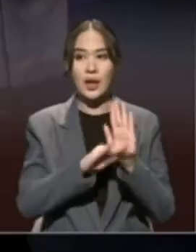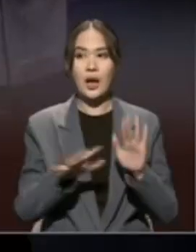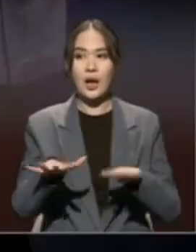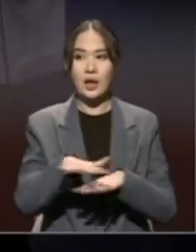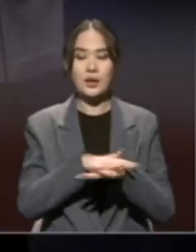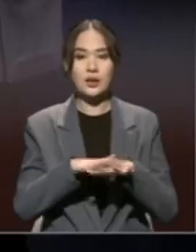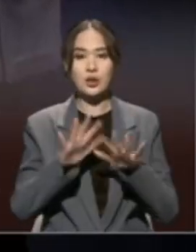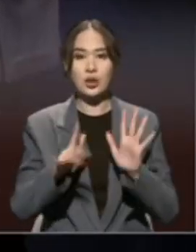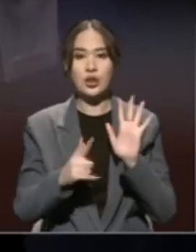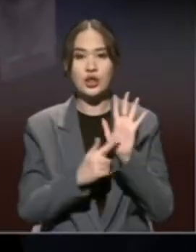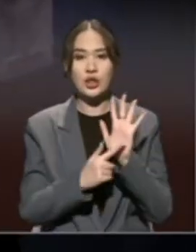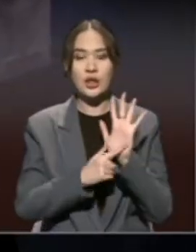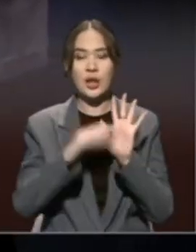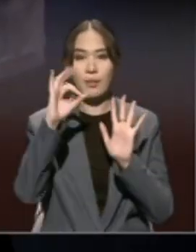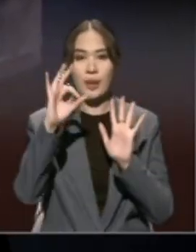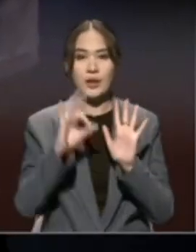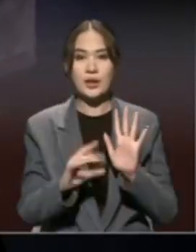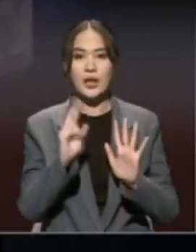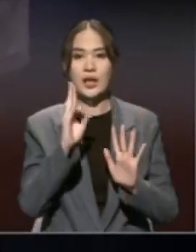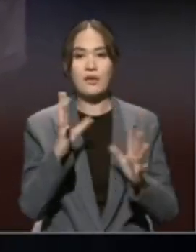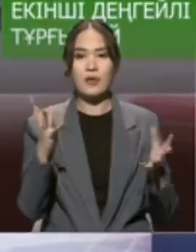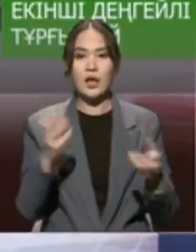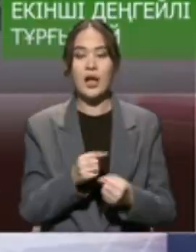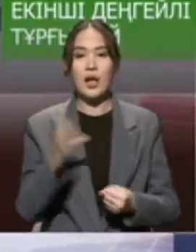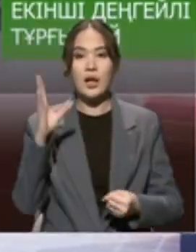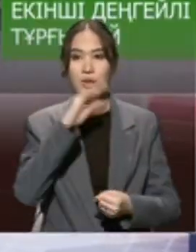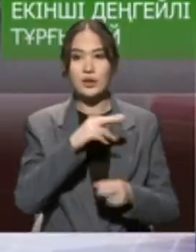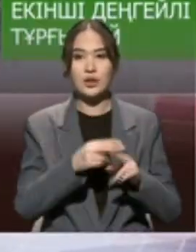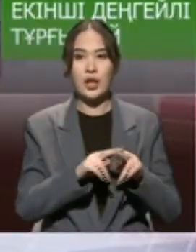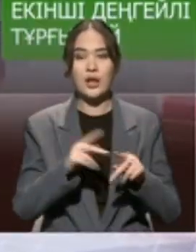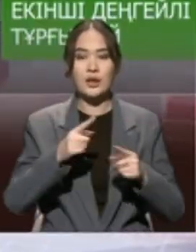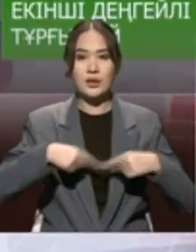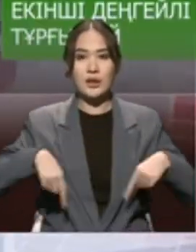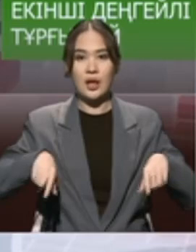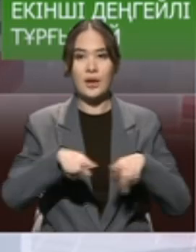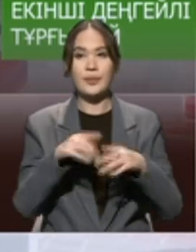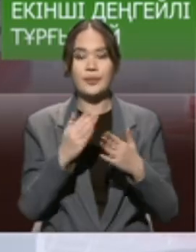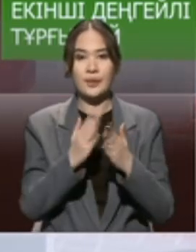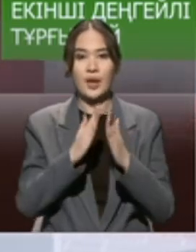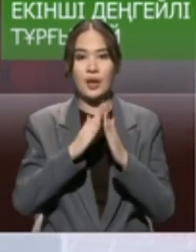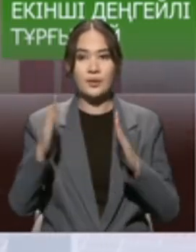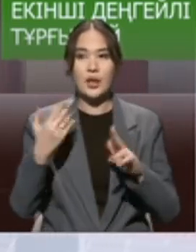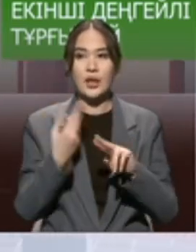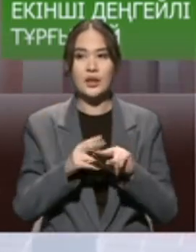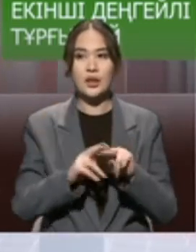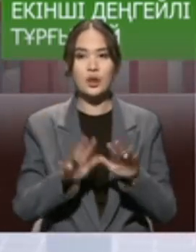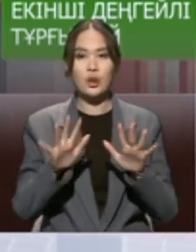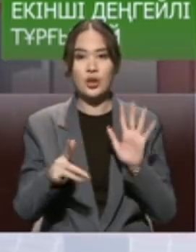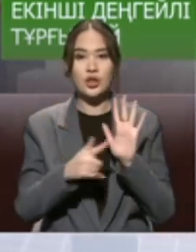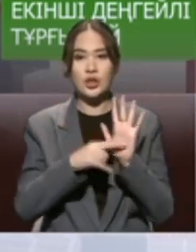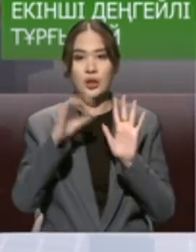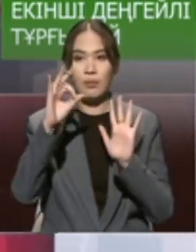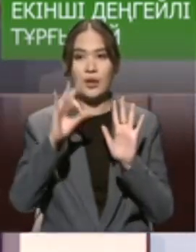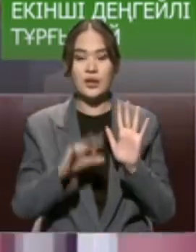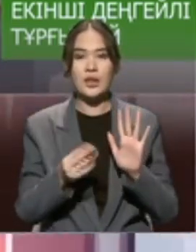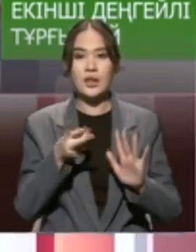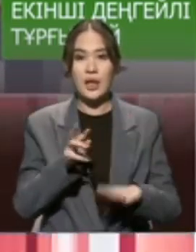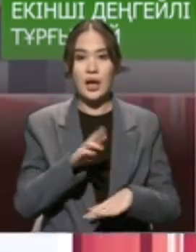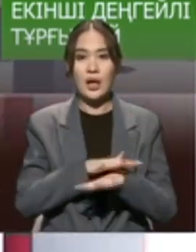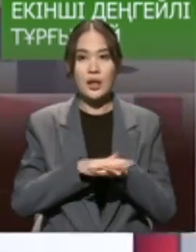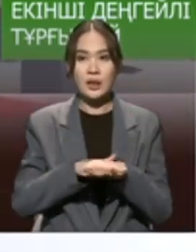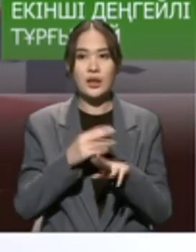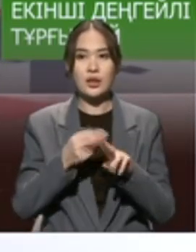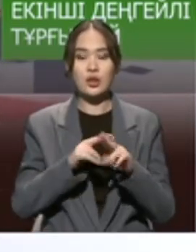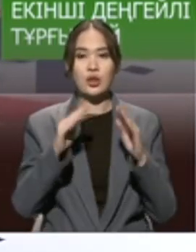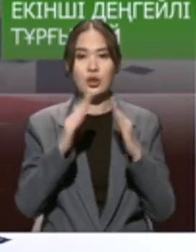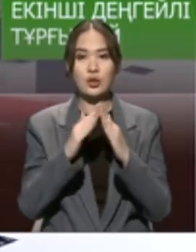қана 7% ғана үй алатындай мүмкіндігі болған, анау шек бойынша асқан, иә. Жай ғана сол 7% халық үшін не болды? Үйдің